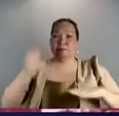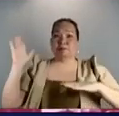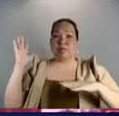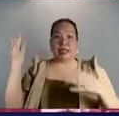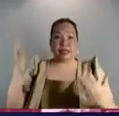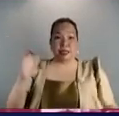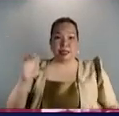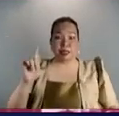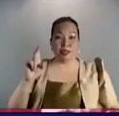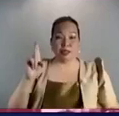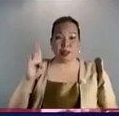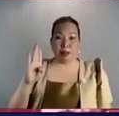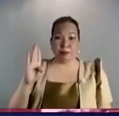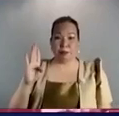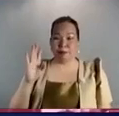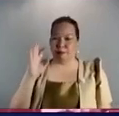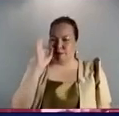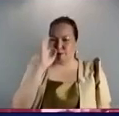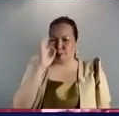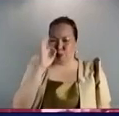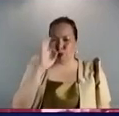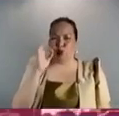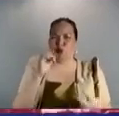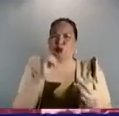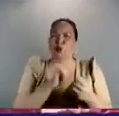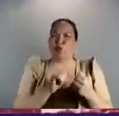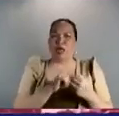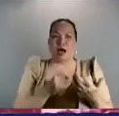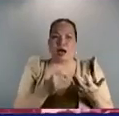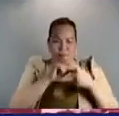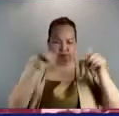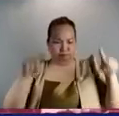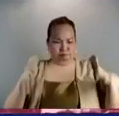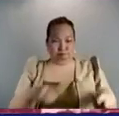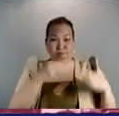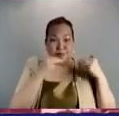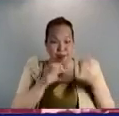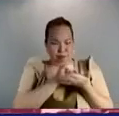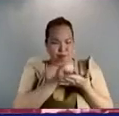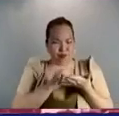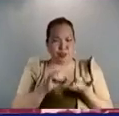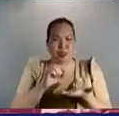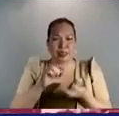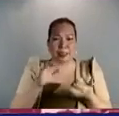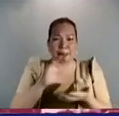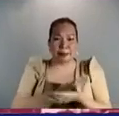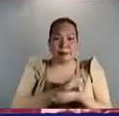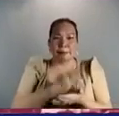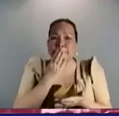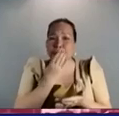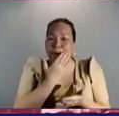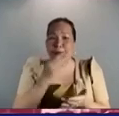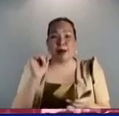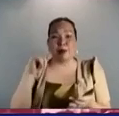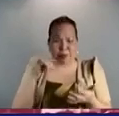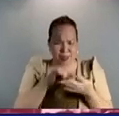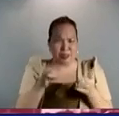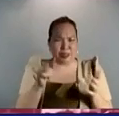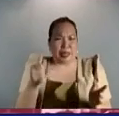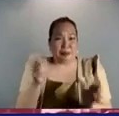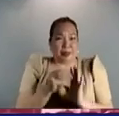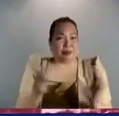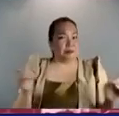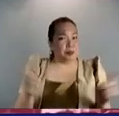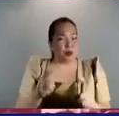Sinulat lang daw sa napkin. Yung kanyang inaugural address, 10 minuto lang nga daw ang iginugol niya para sa inaugural address. Pinakamaikli. Pero sa mga naaalala